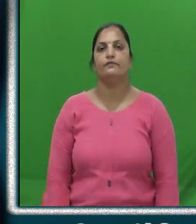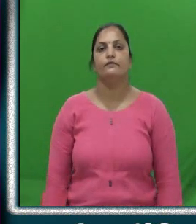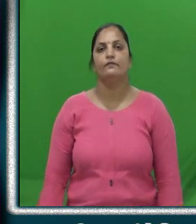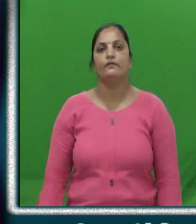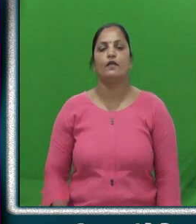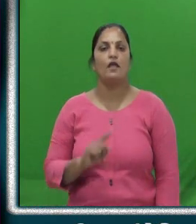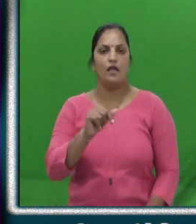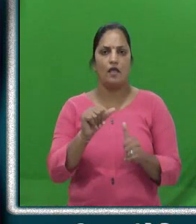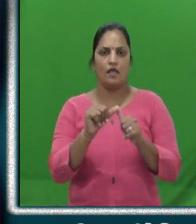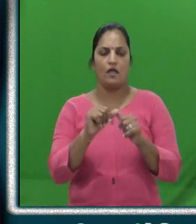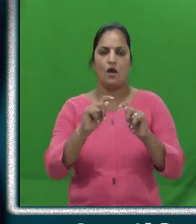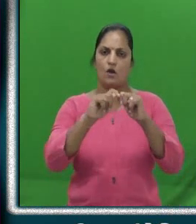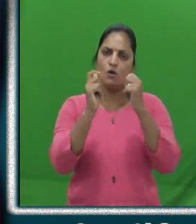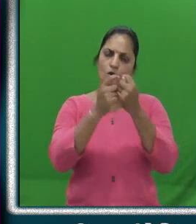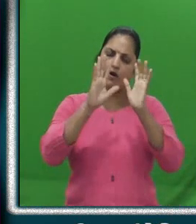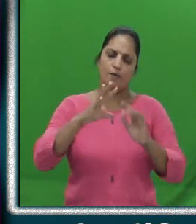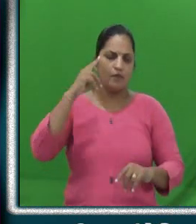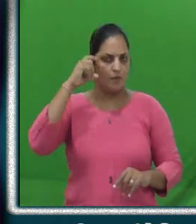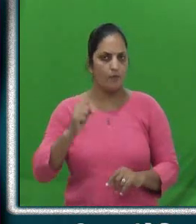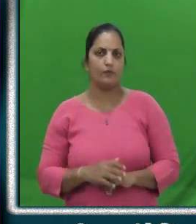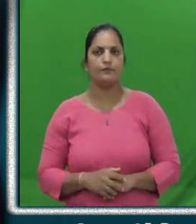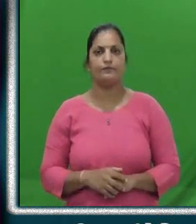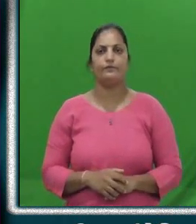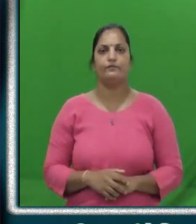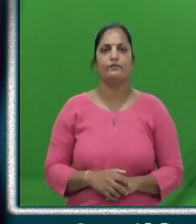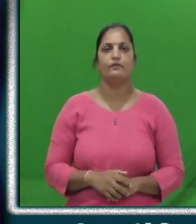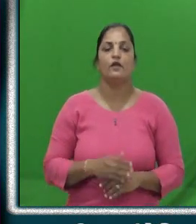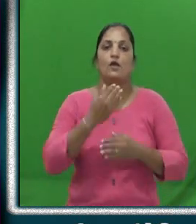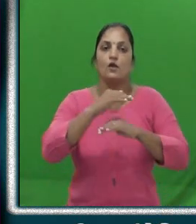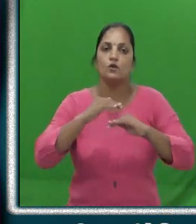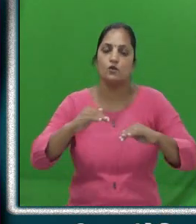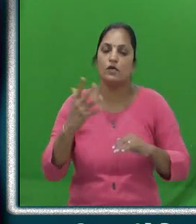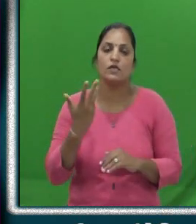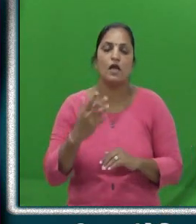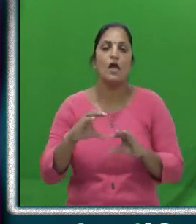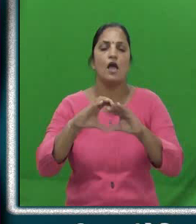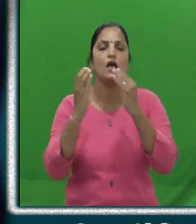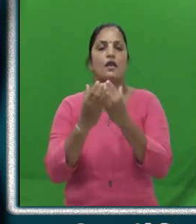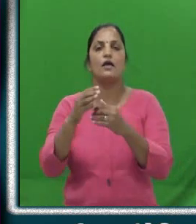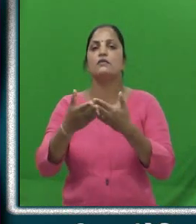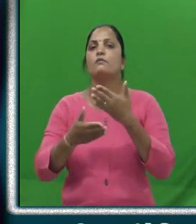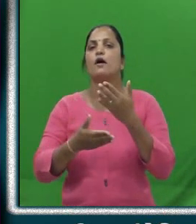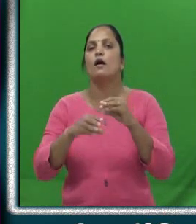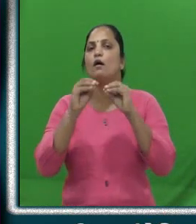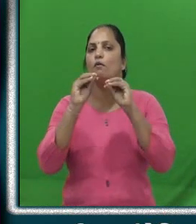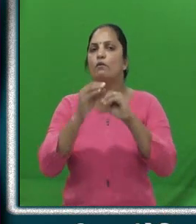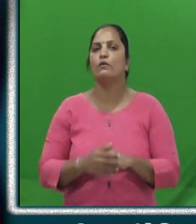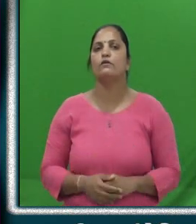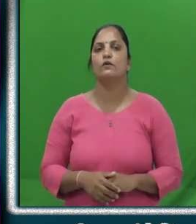એના પછી અરુણની આ એક યાદ રાખવાનું અરુણની ટીમમાં જે વિદ્યાર્થીઓ હતા એ કયા ધોરણમાં ભણતા